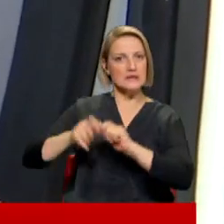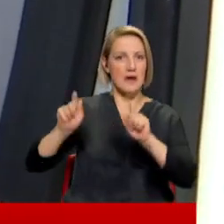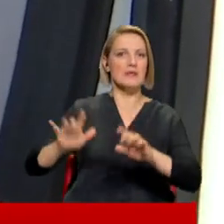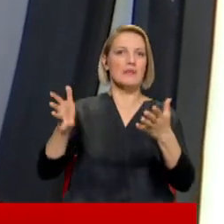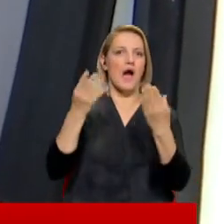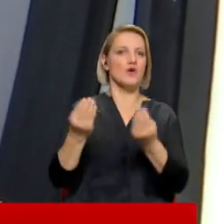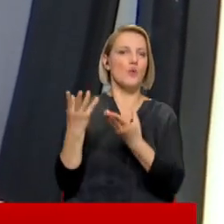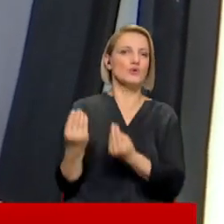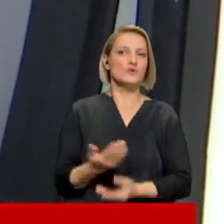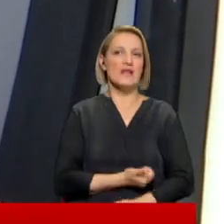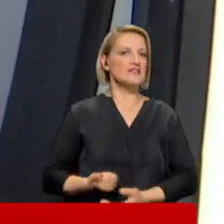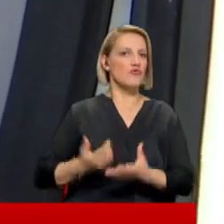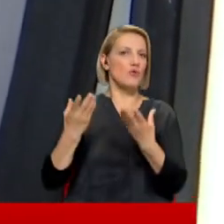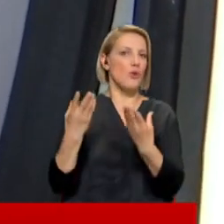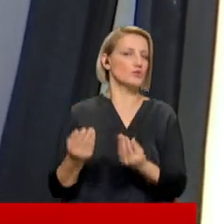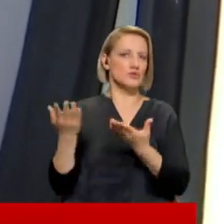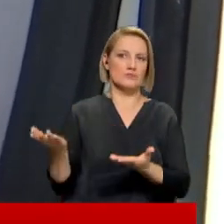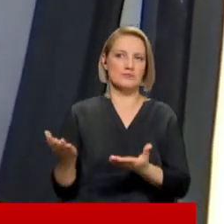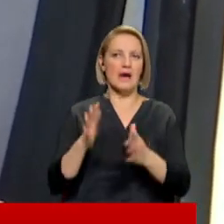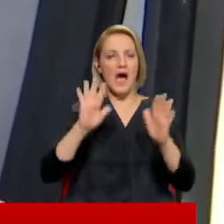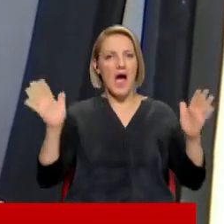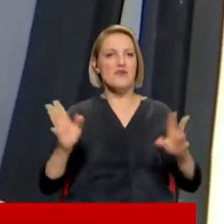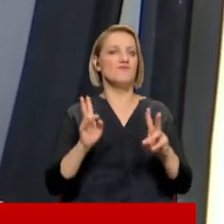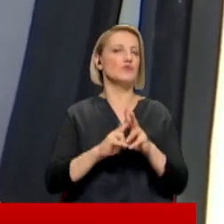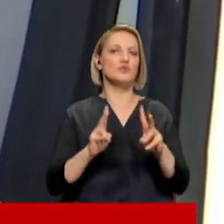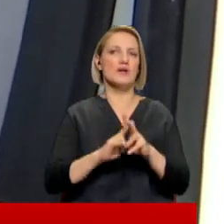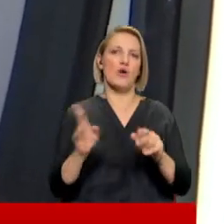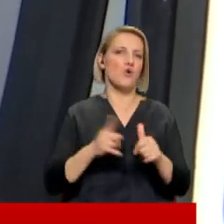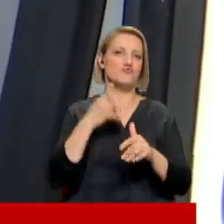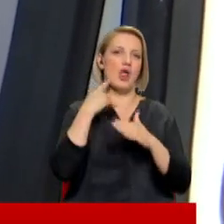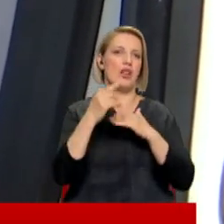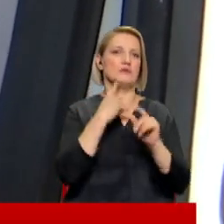kıssalar daha iyi olur, daha hayırlı olur. Tamam. Ama her şeyin faturasını öncelikle halk ödüyor.